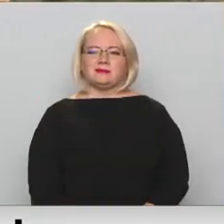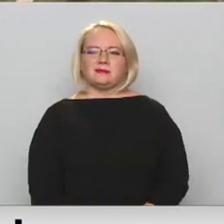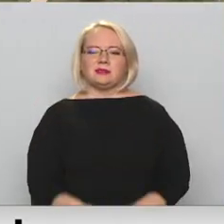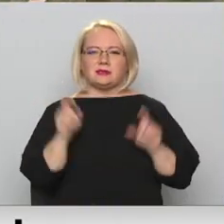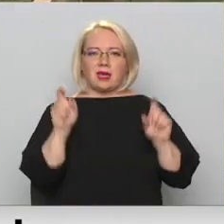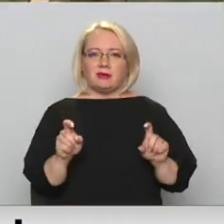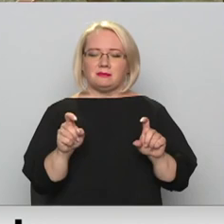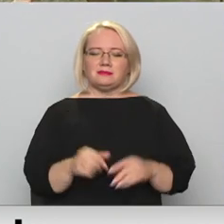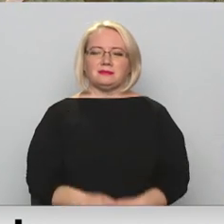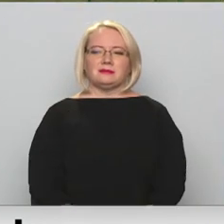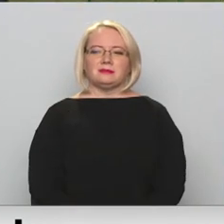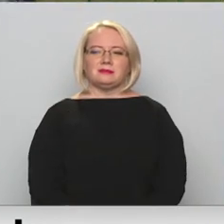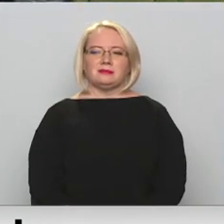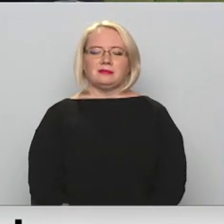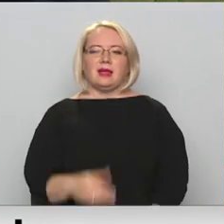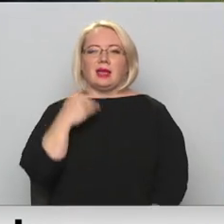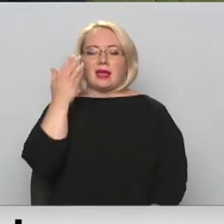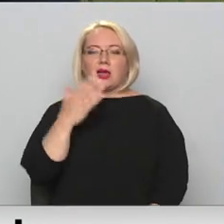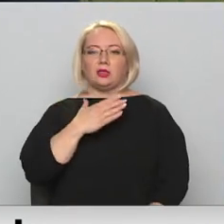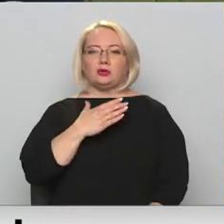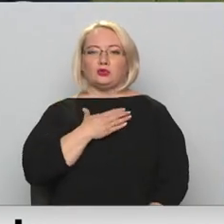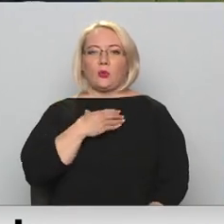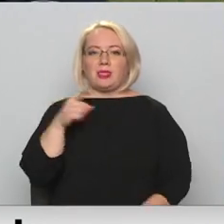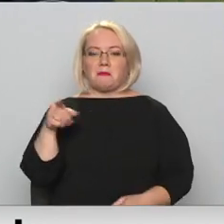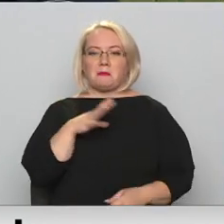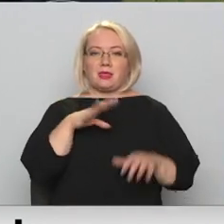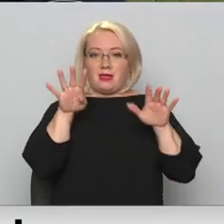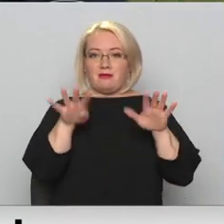Sēdi. Tad, kad Darvinam bija 9 mēneši,